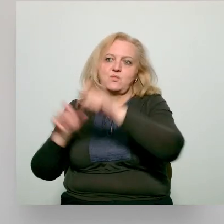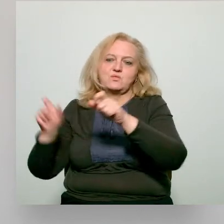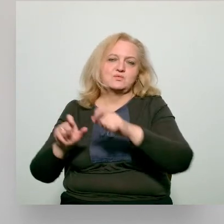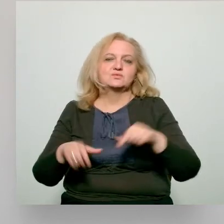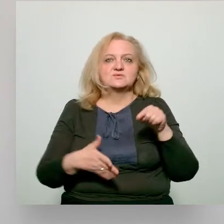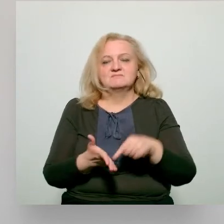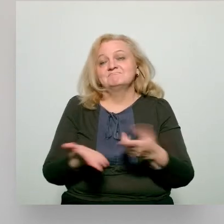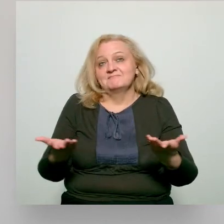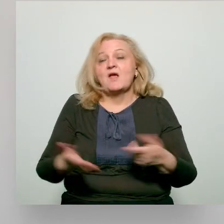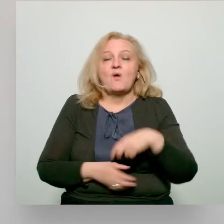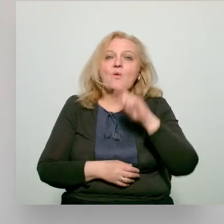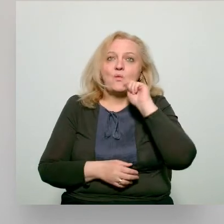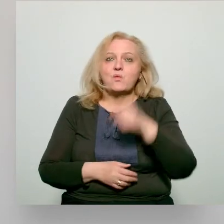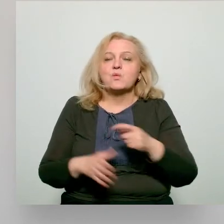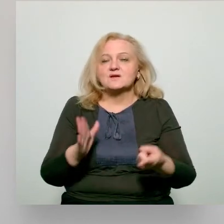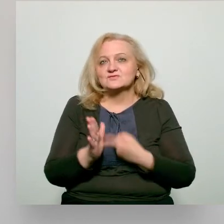często